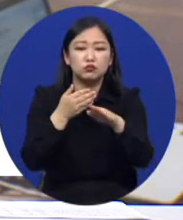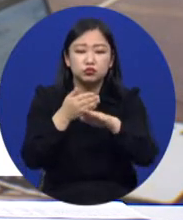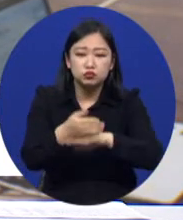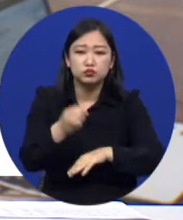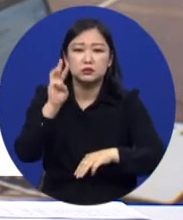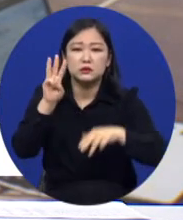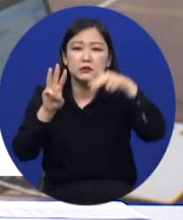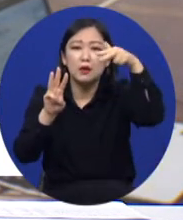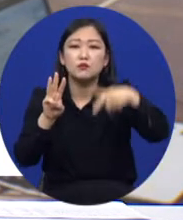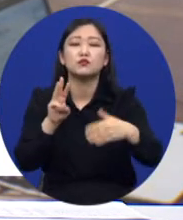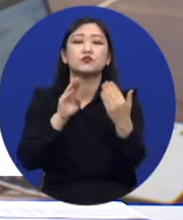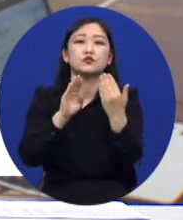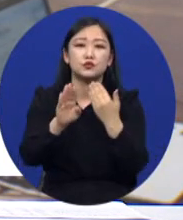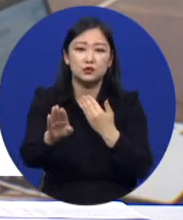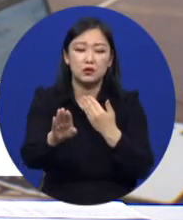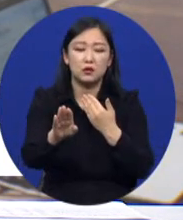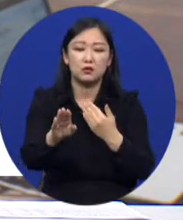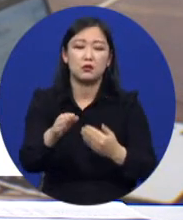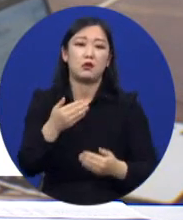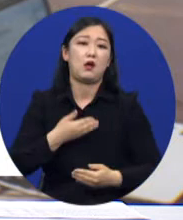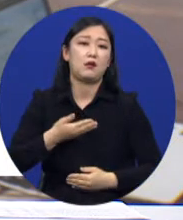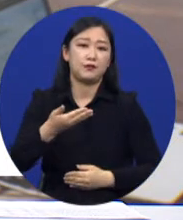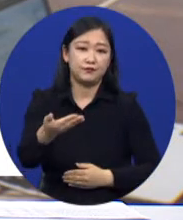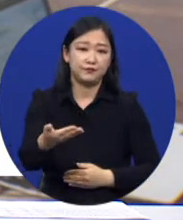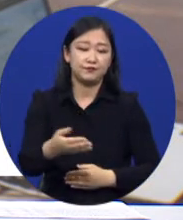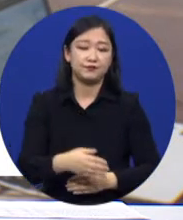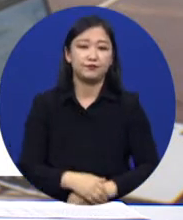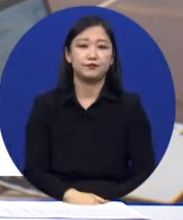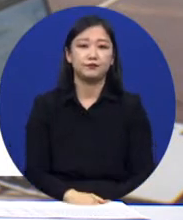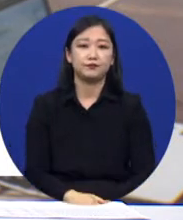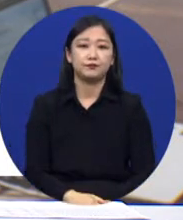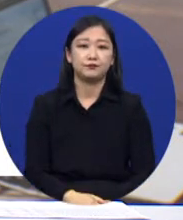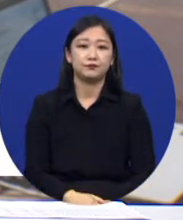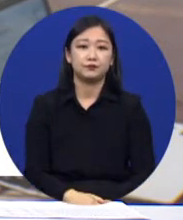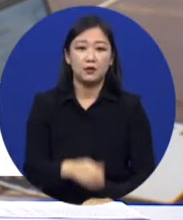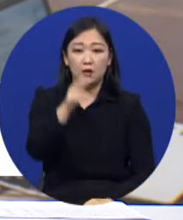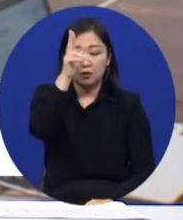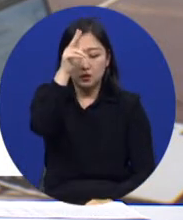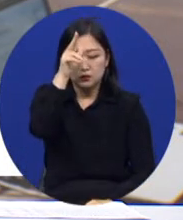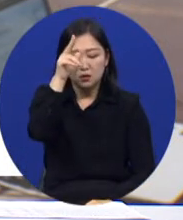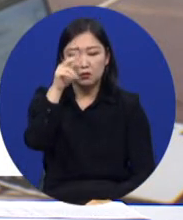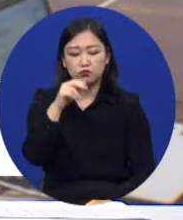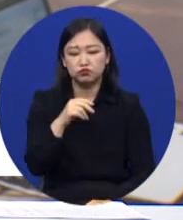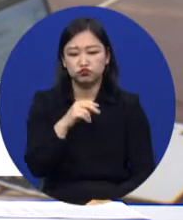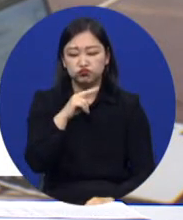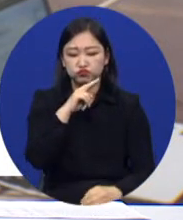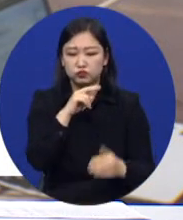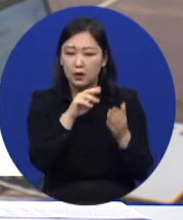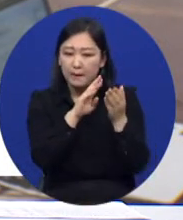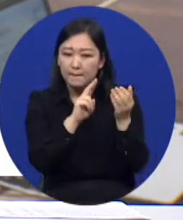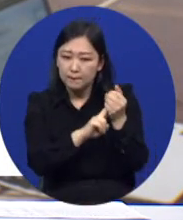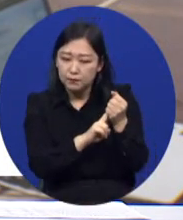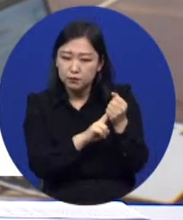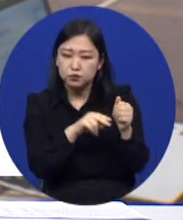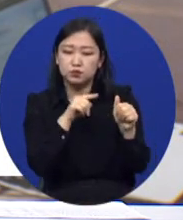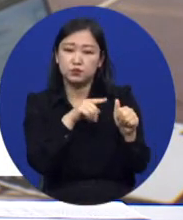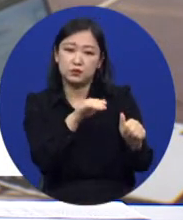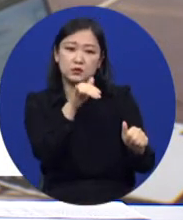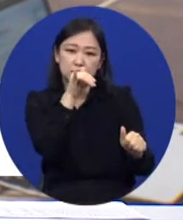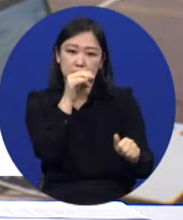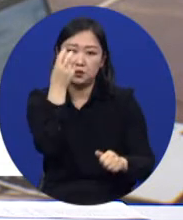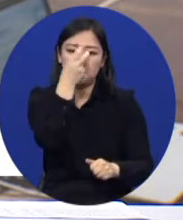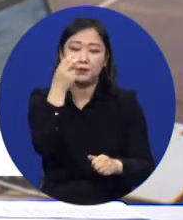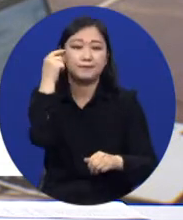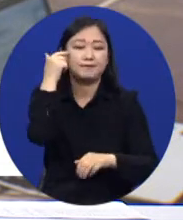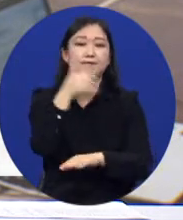사망한 지 3주 뒤 어떤 것으로 드러났습니다 경찰은 의도적인 은폐 지시 가 있었는지도 수사할 방침이라고